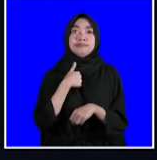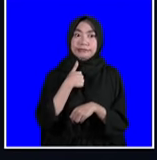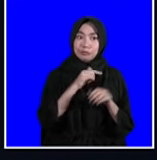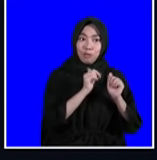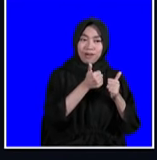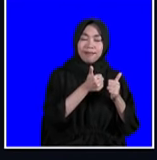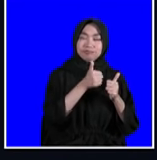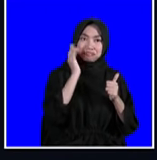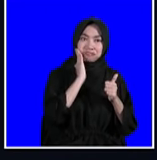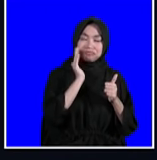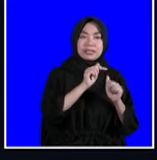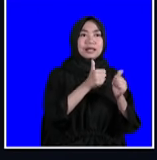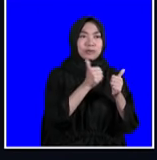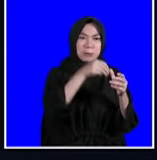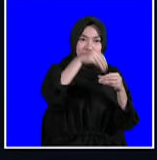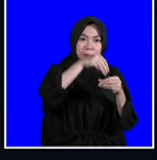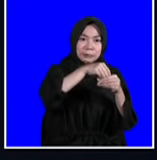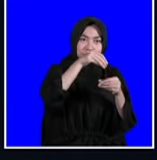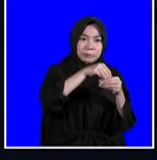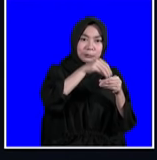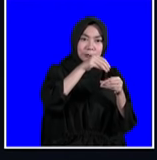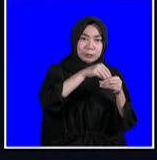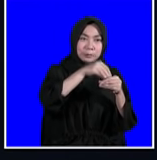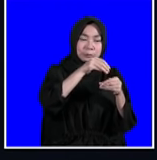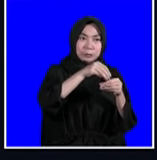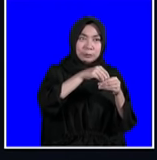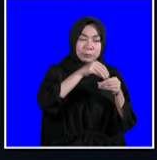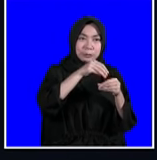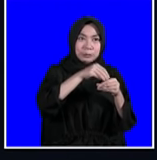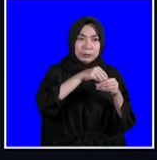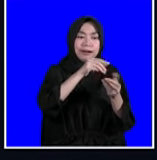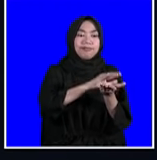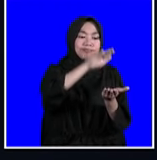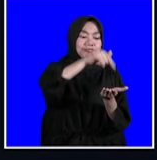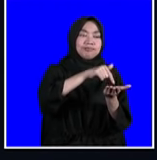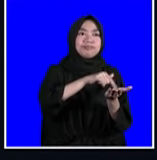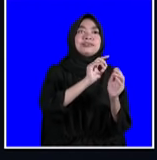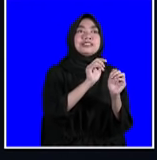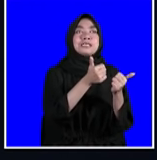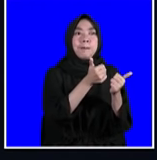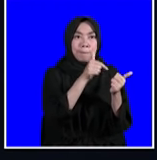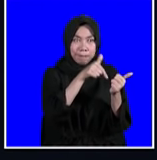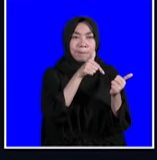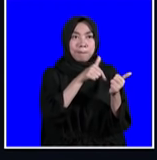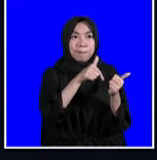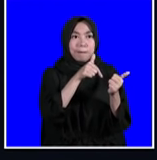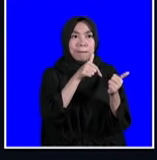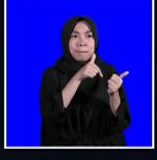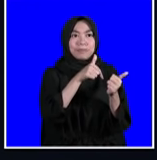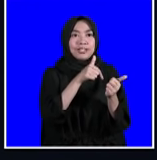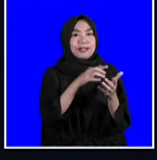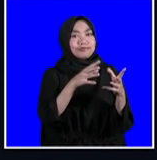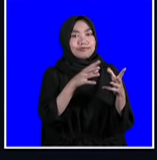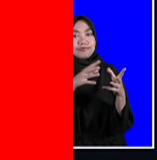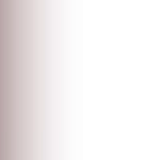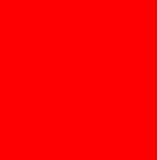sehingga memiliki waktu investasi yang panjang dan dana investasi atau setoran tabungan dan investasinya semakin